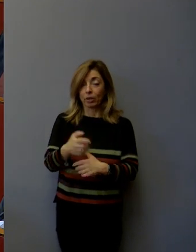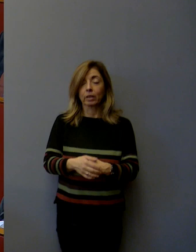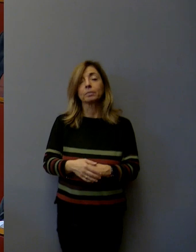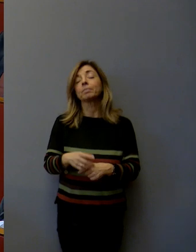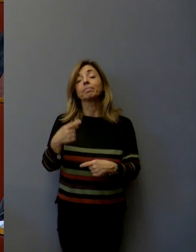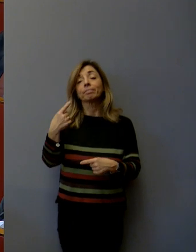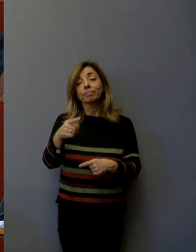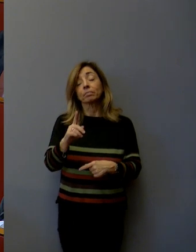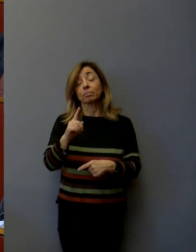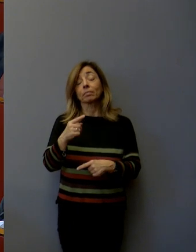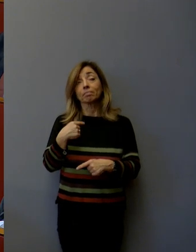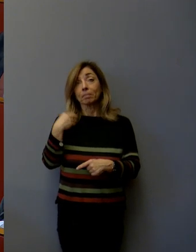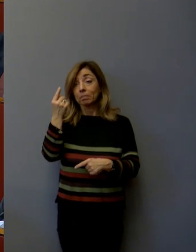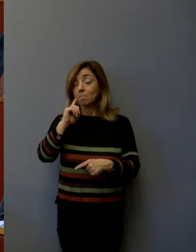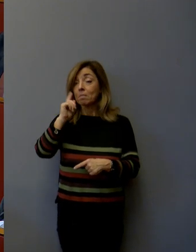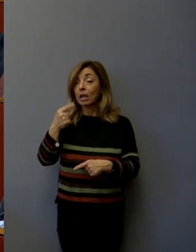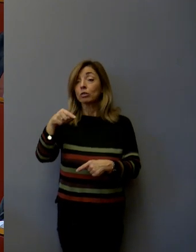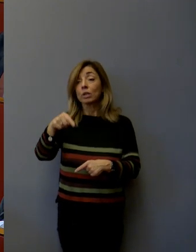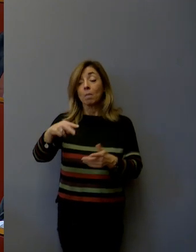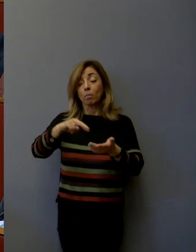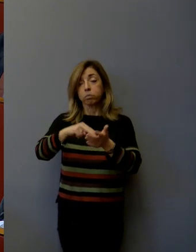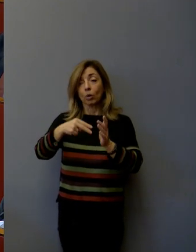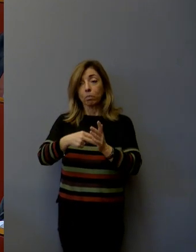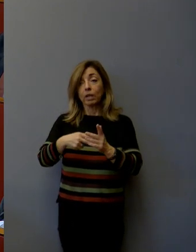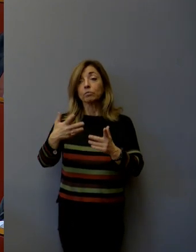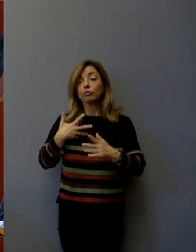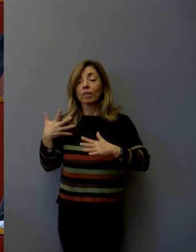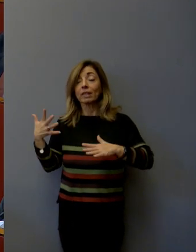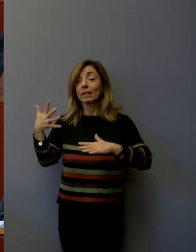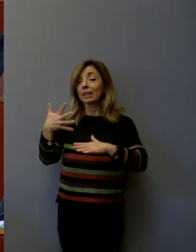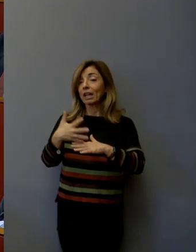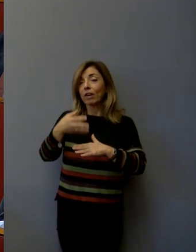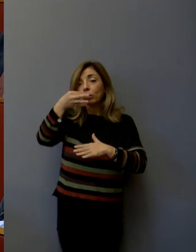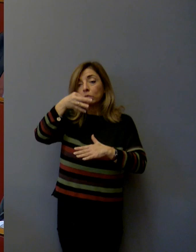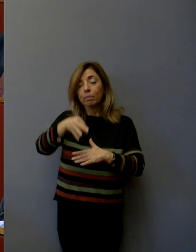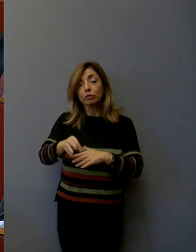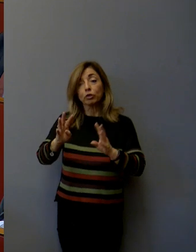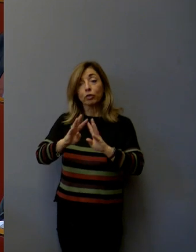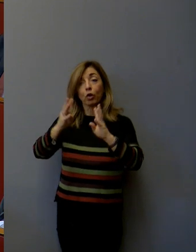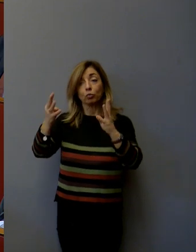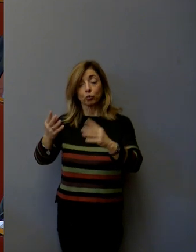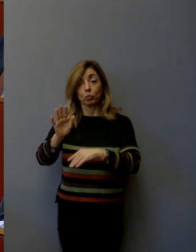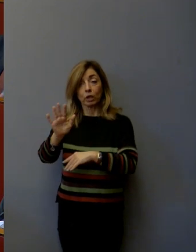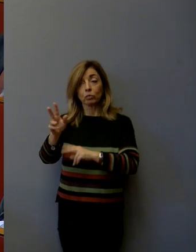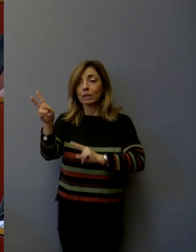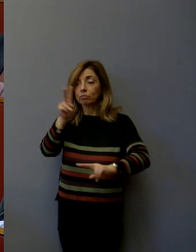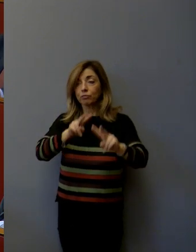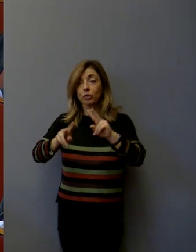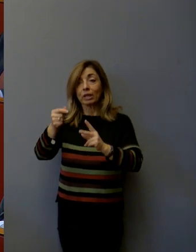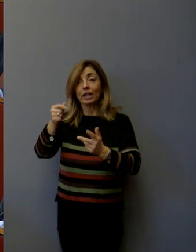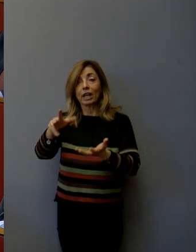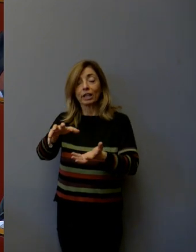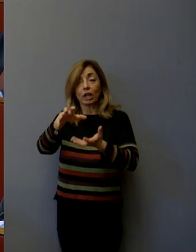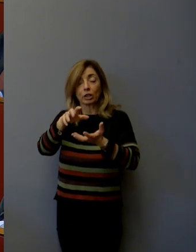un intervento della giunta specifico in ordine al reperimento delle risorse ma allo stesso tempo una